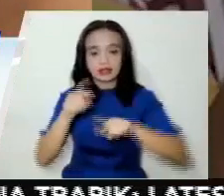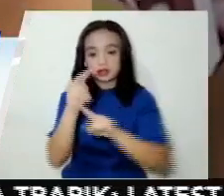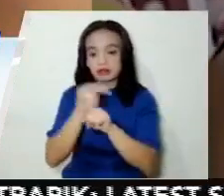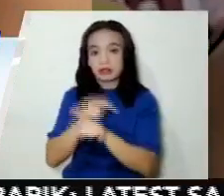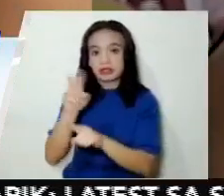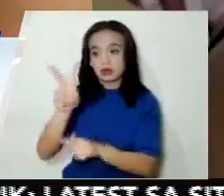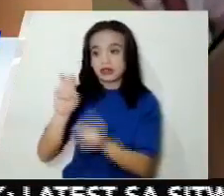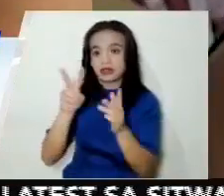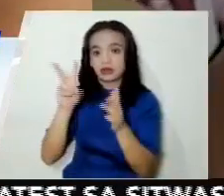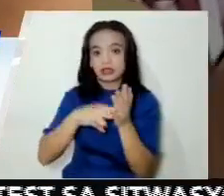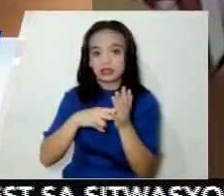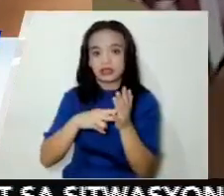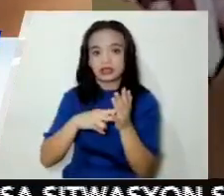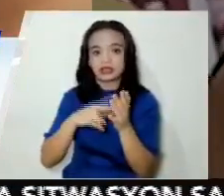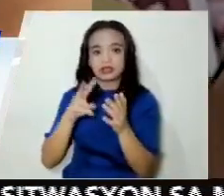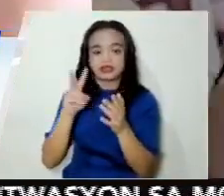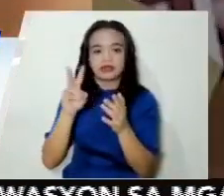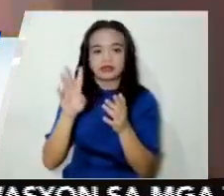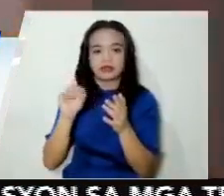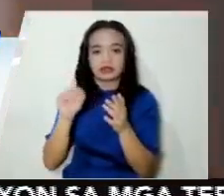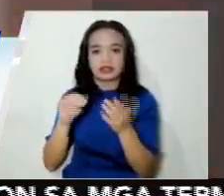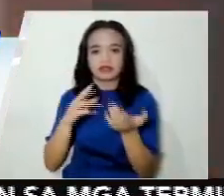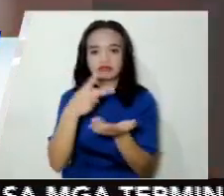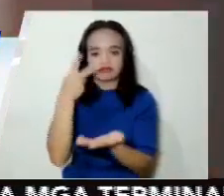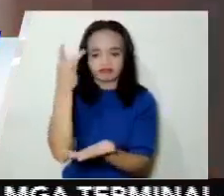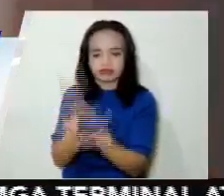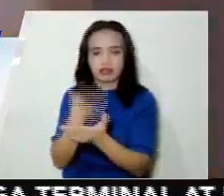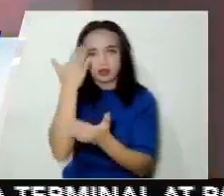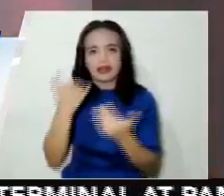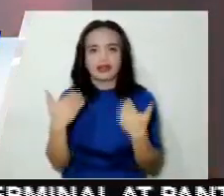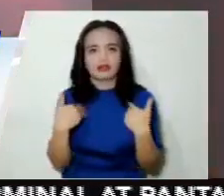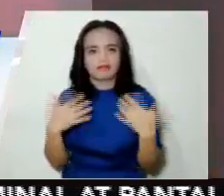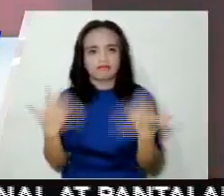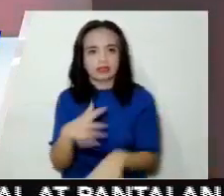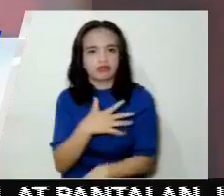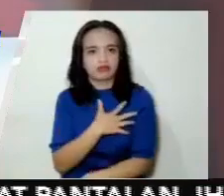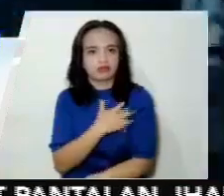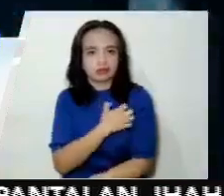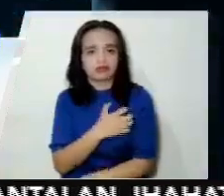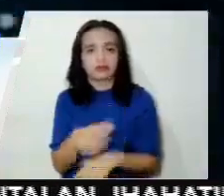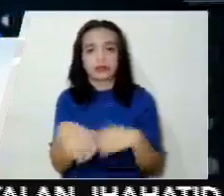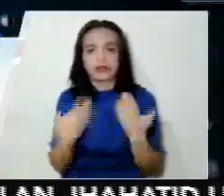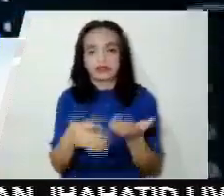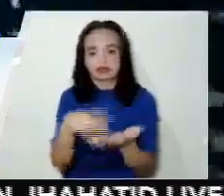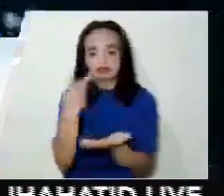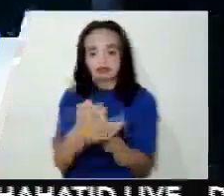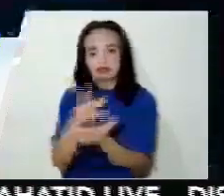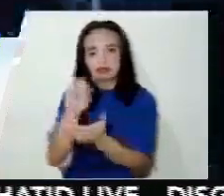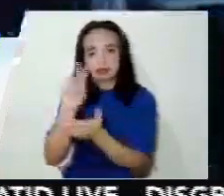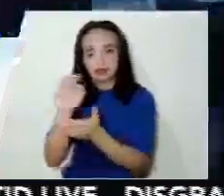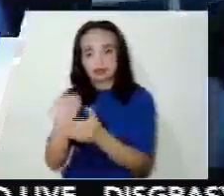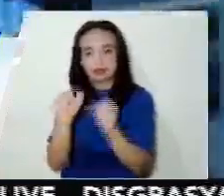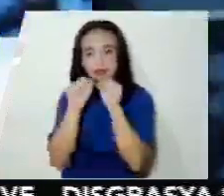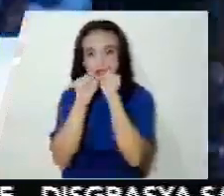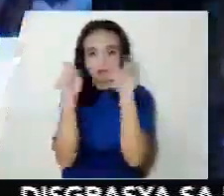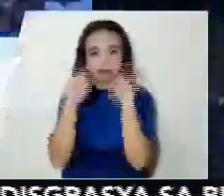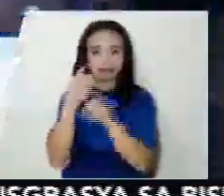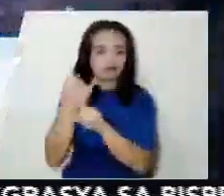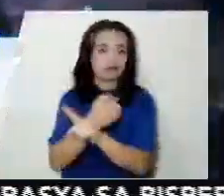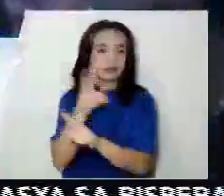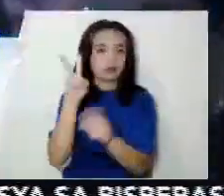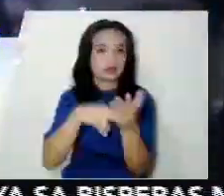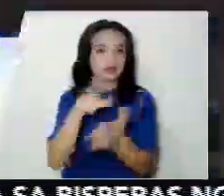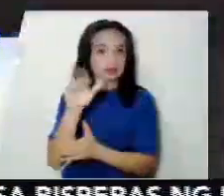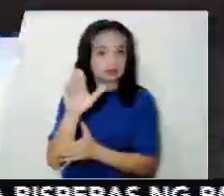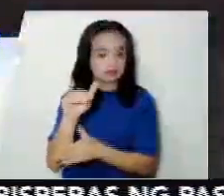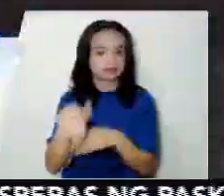si Lim sa isang exhibition game matapos makaranas ng heart attack. Na-comatose siya at nagkamalay noong Enero 2015. Kabilang